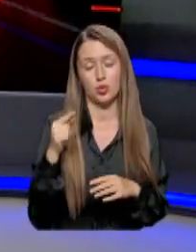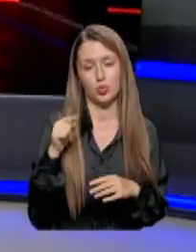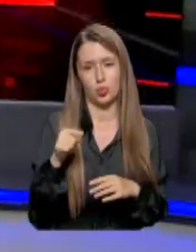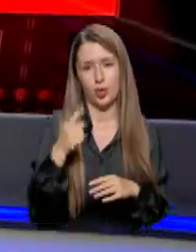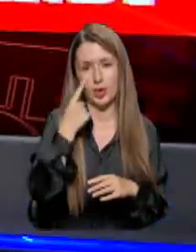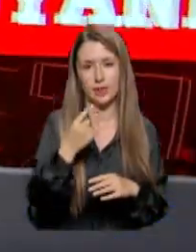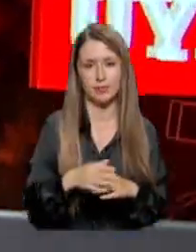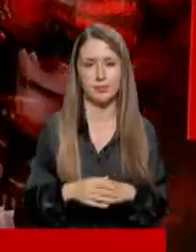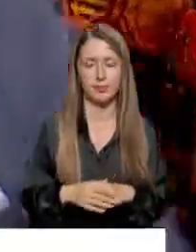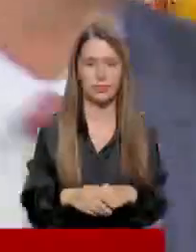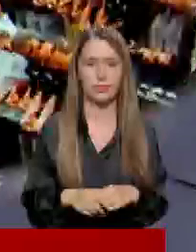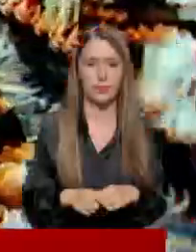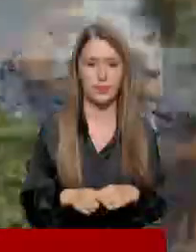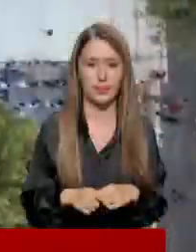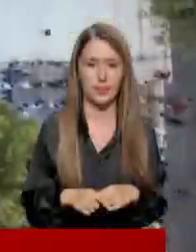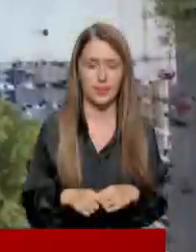bakalım.